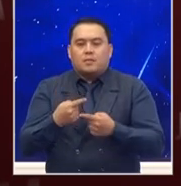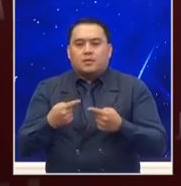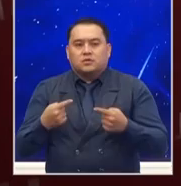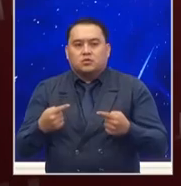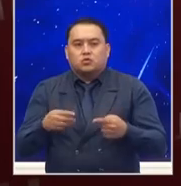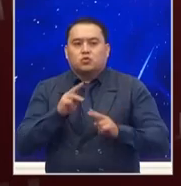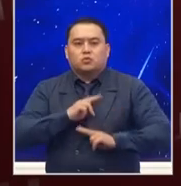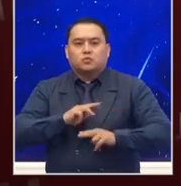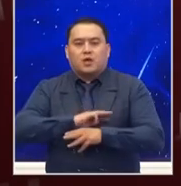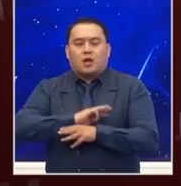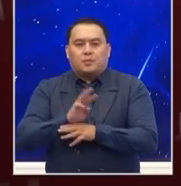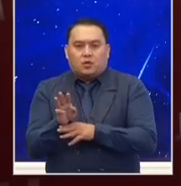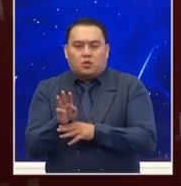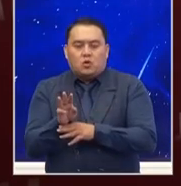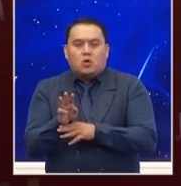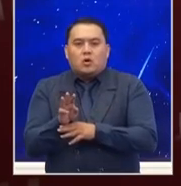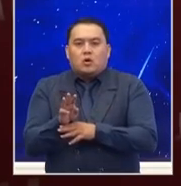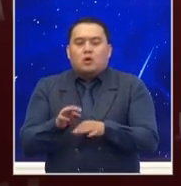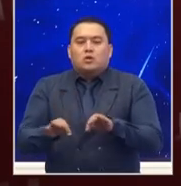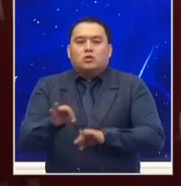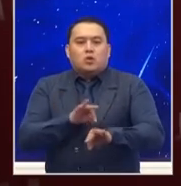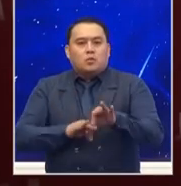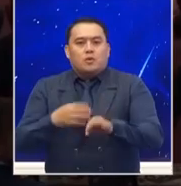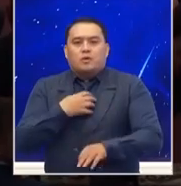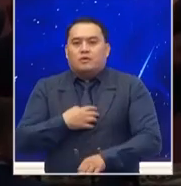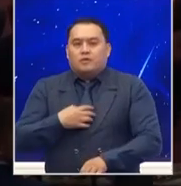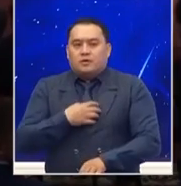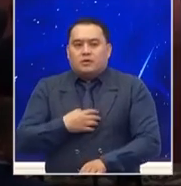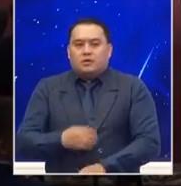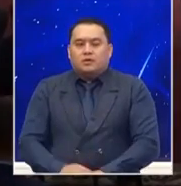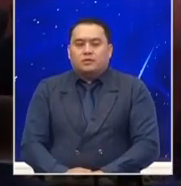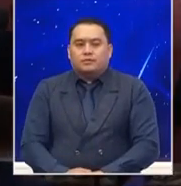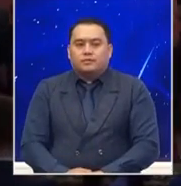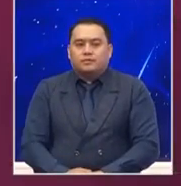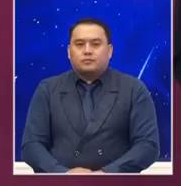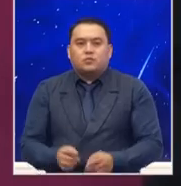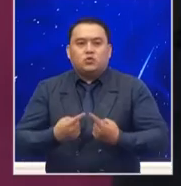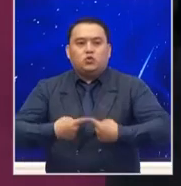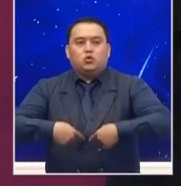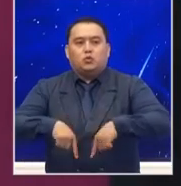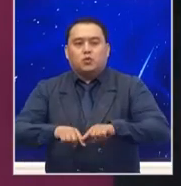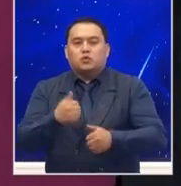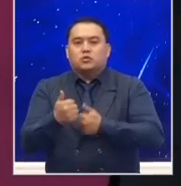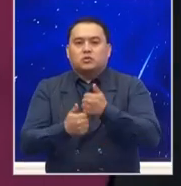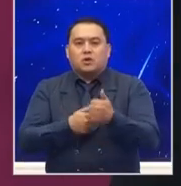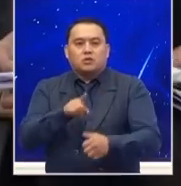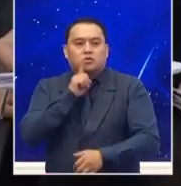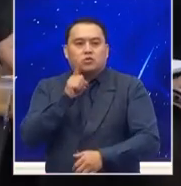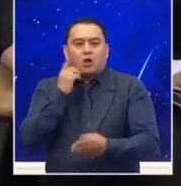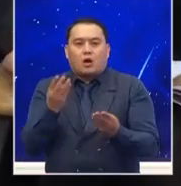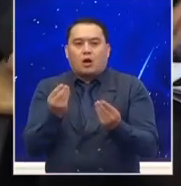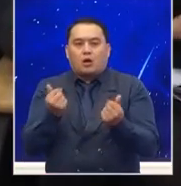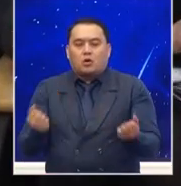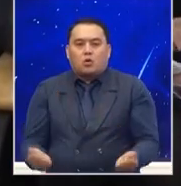жұмыспен қамтуға септеспек. Аталған жобаның маңыздылығы осында. Ұйымдастырушылардың айтуынша, бұл жас кәсіпкерлерге қаржылай қолдау